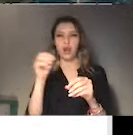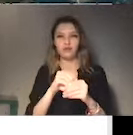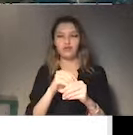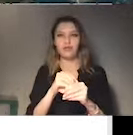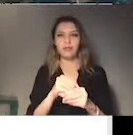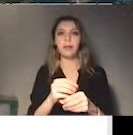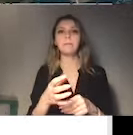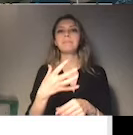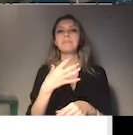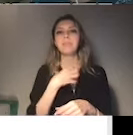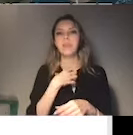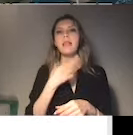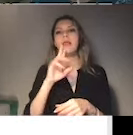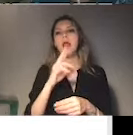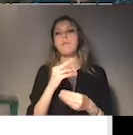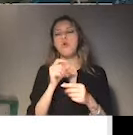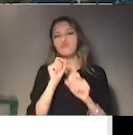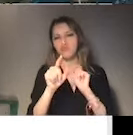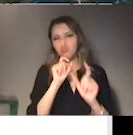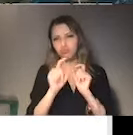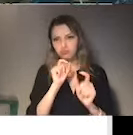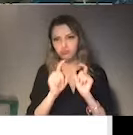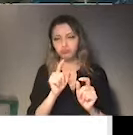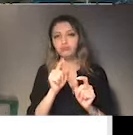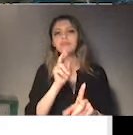raporlarını göndererek katıldılar.